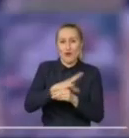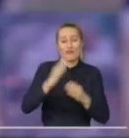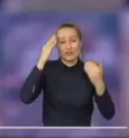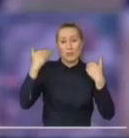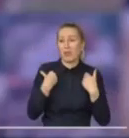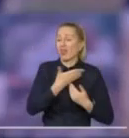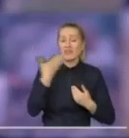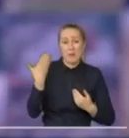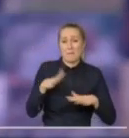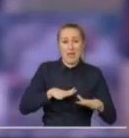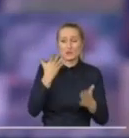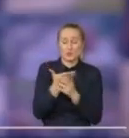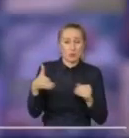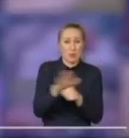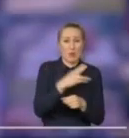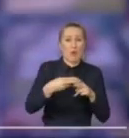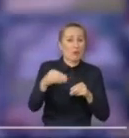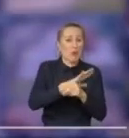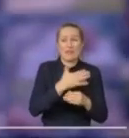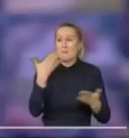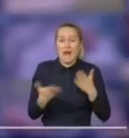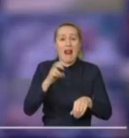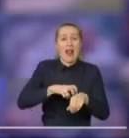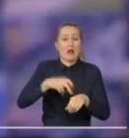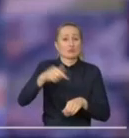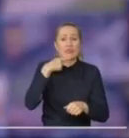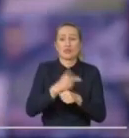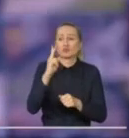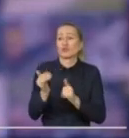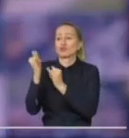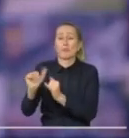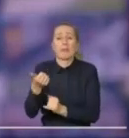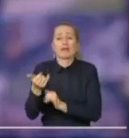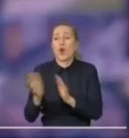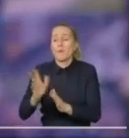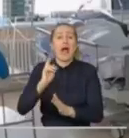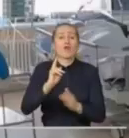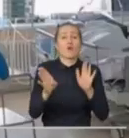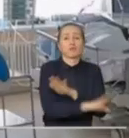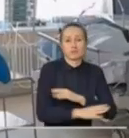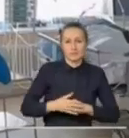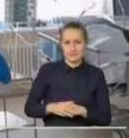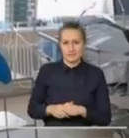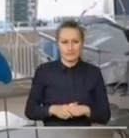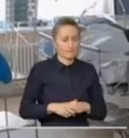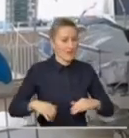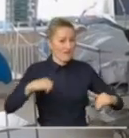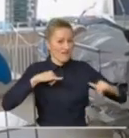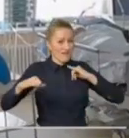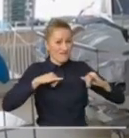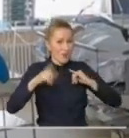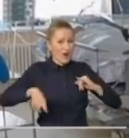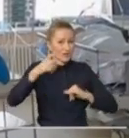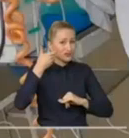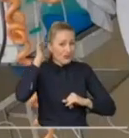pacjentów z COVID-19, a lekarze muszą decydować, którzy chorzy potrzebują pomocy w pierwszej kolejności. Władze kraju pardubickiego